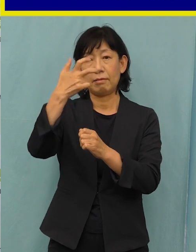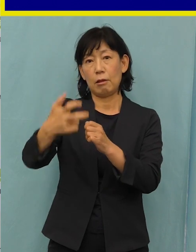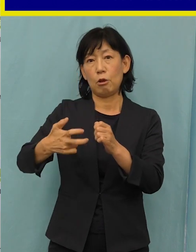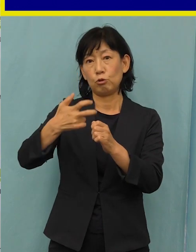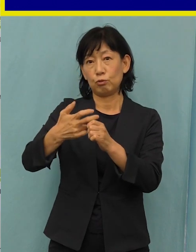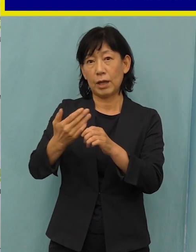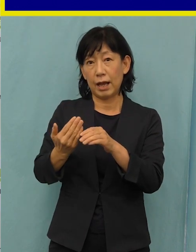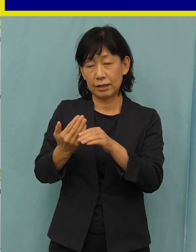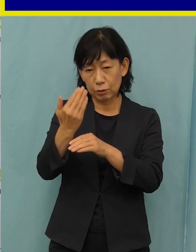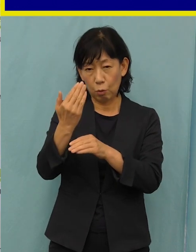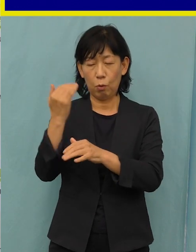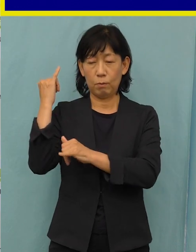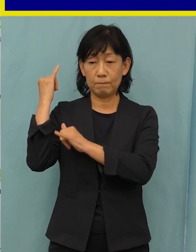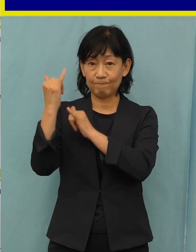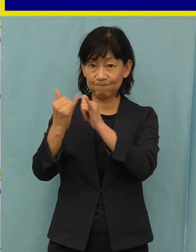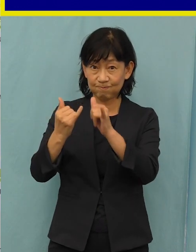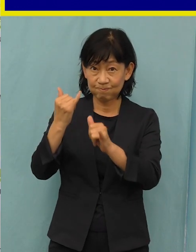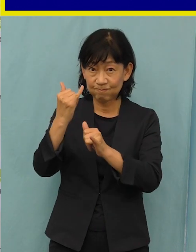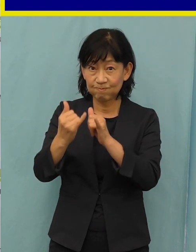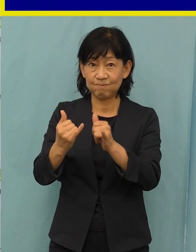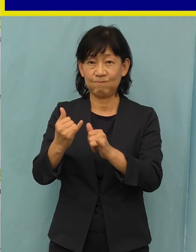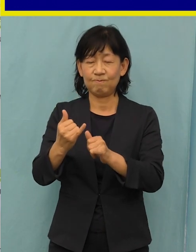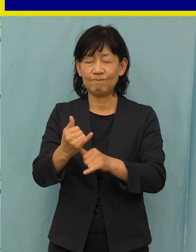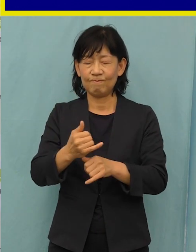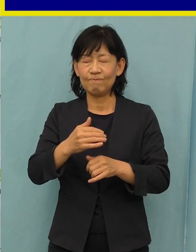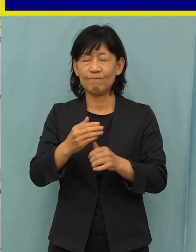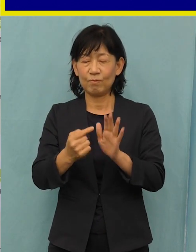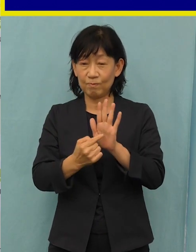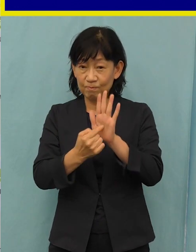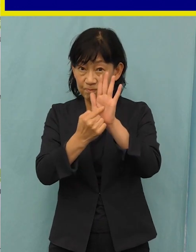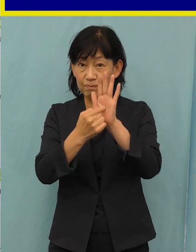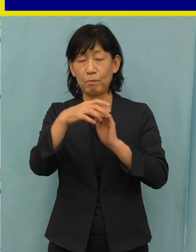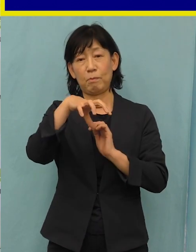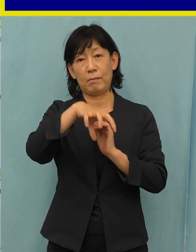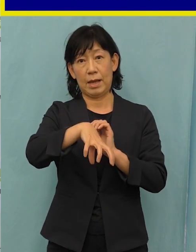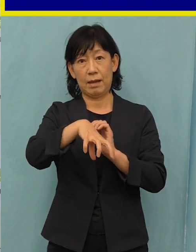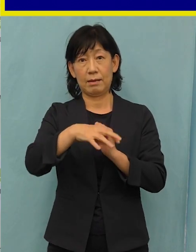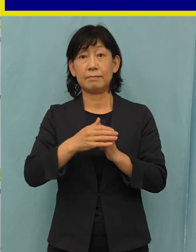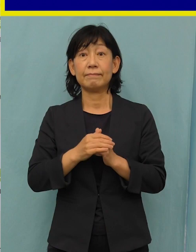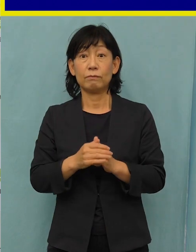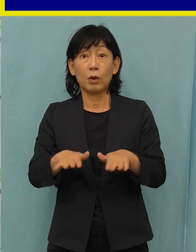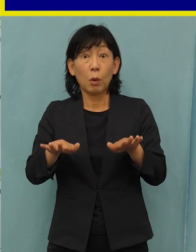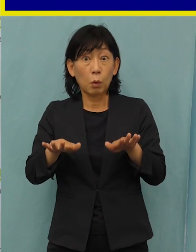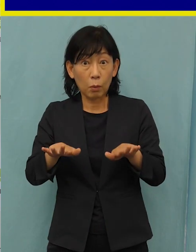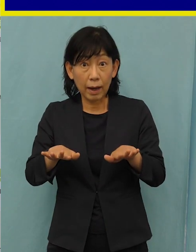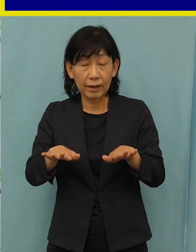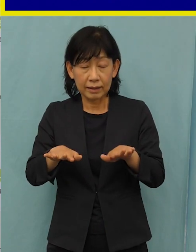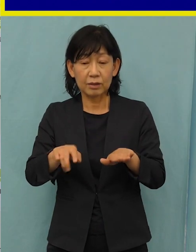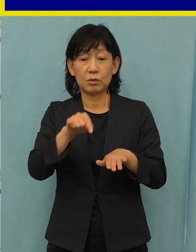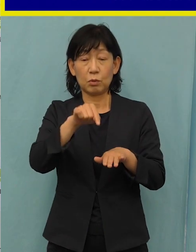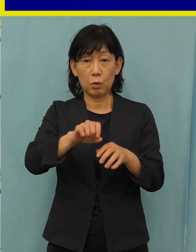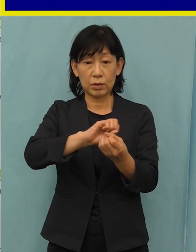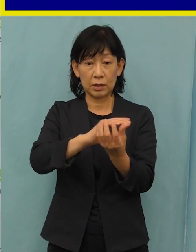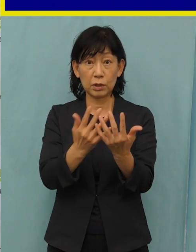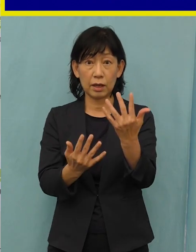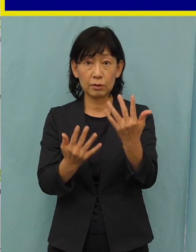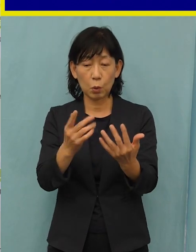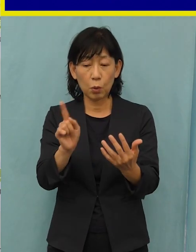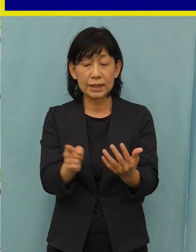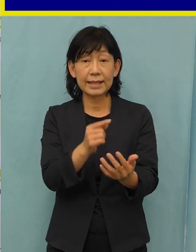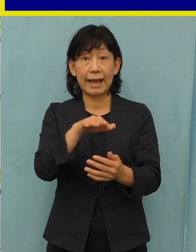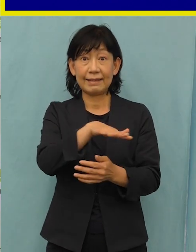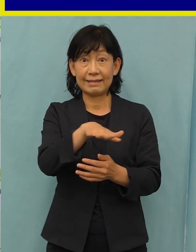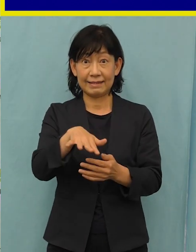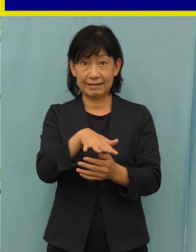から70年以上の歴史を持つ桜草の名所です。この度この桜掃除聖地